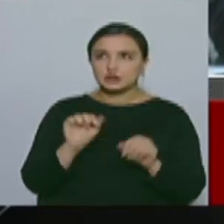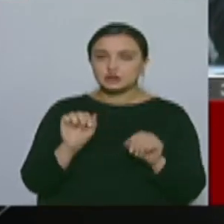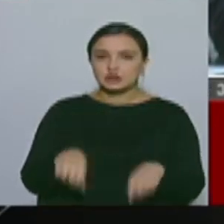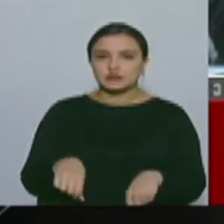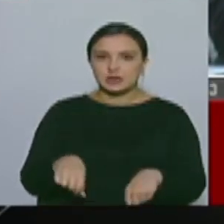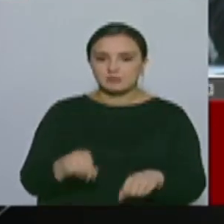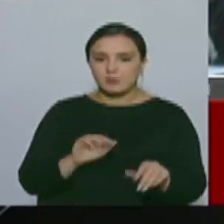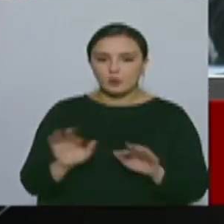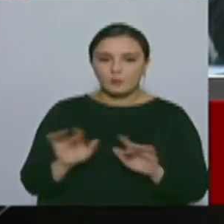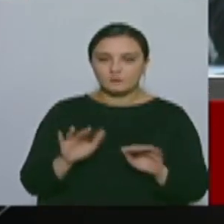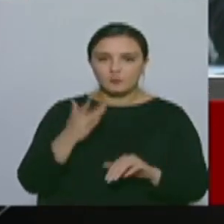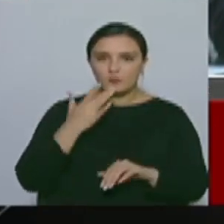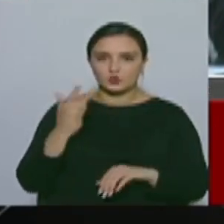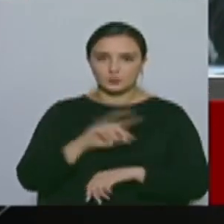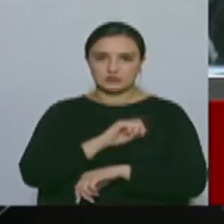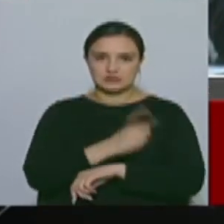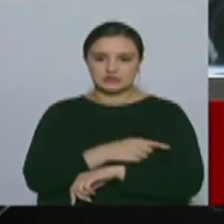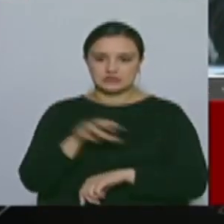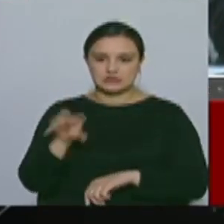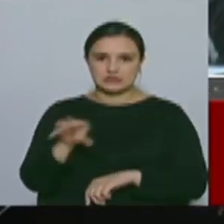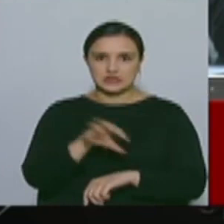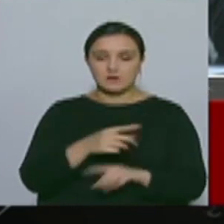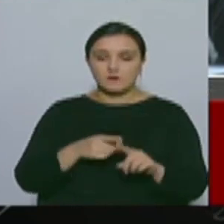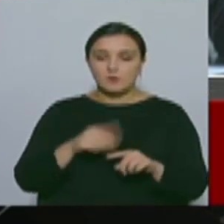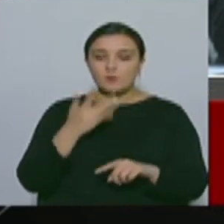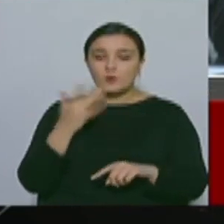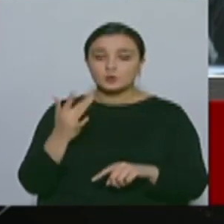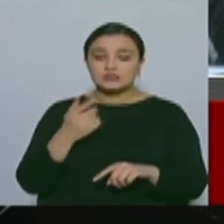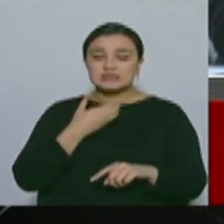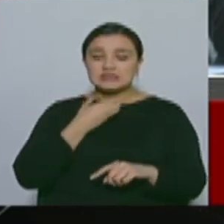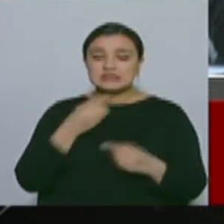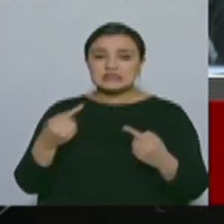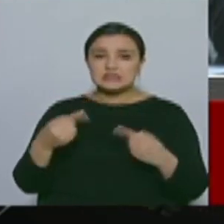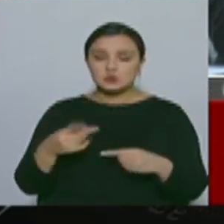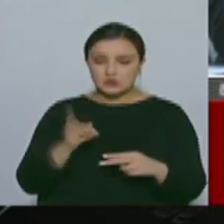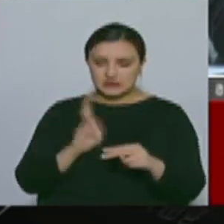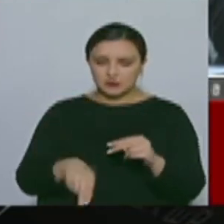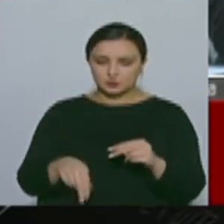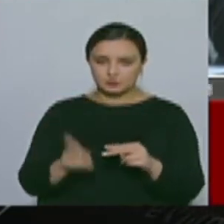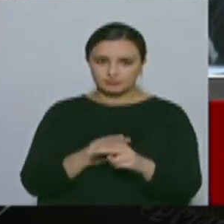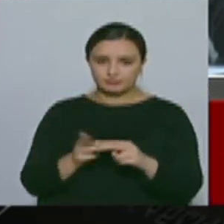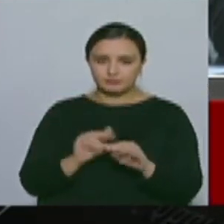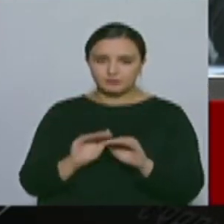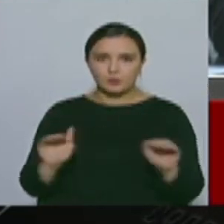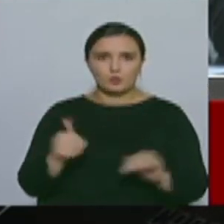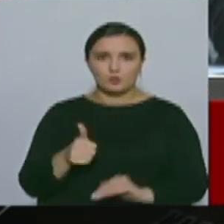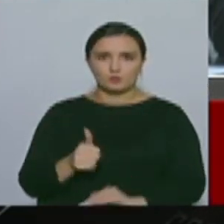რომ მოიმოქმედონ პოლიტიკურმა ძალებმა იმისთვის რომ ეს პოლიტიკური კრიზისი როგორც თქვენ მას უწოდებთ დასრულდეს.